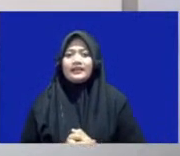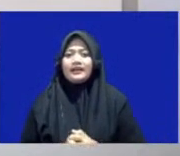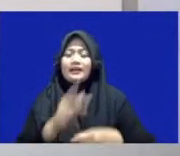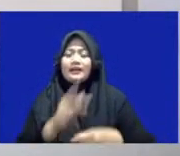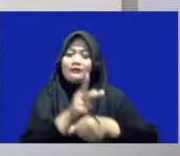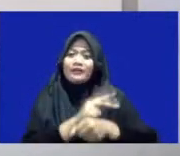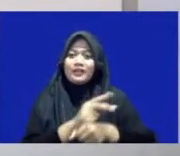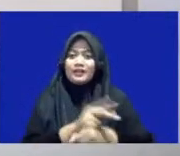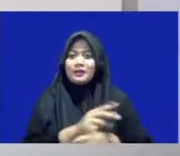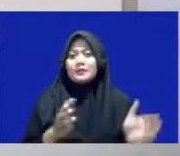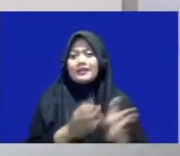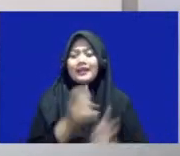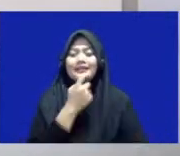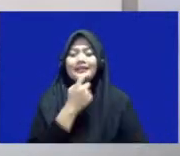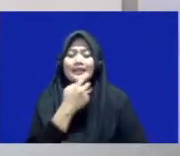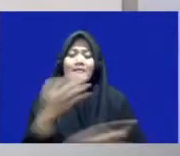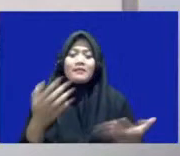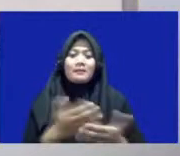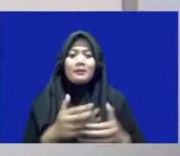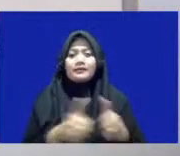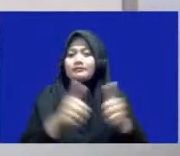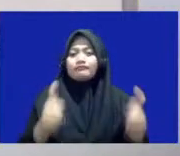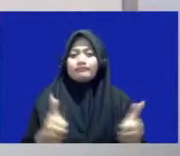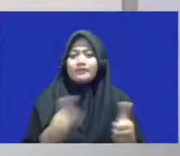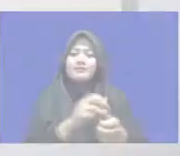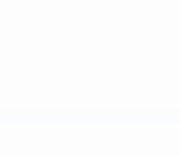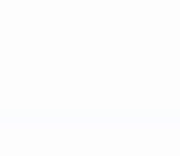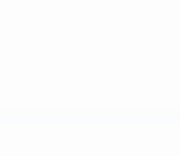response in Indonesia. Enjoy the video.